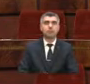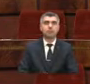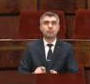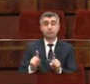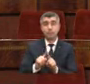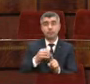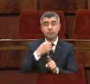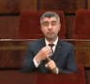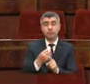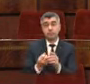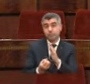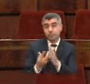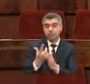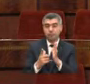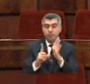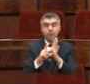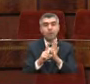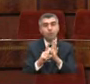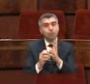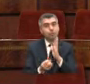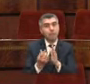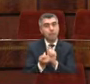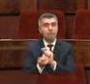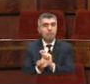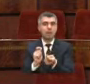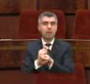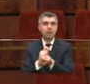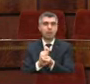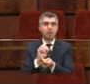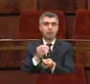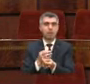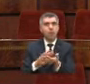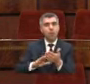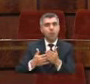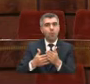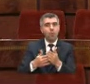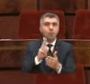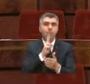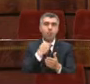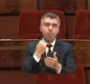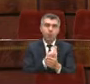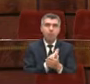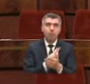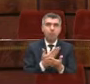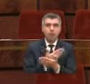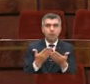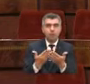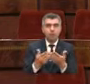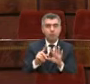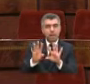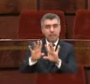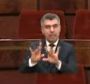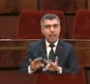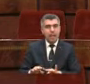يعني خروج القانون الجنائي الى حيز الوجود، ولكن مع الاسف يعني الاغلبيه الحكوميه يعني التعطيل ديالها حال دون اخراج